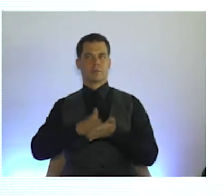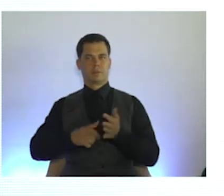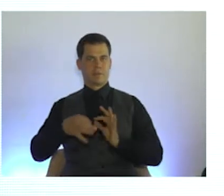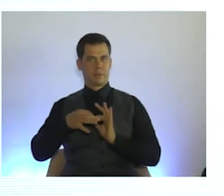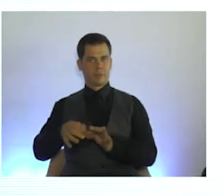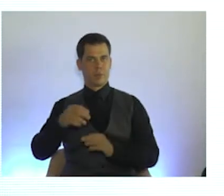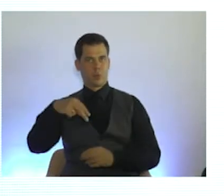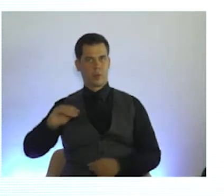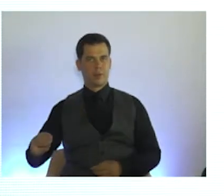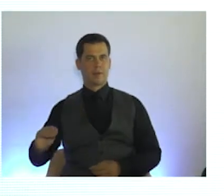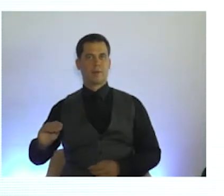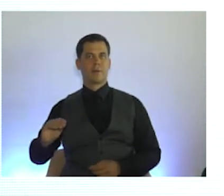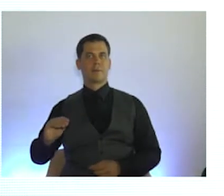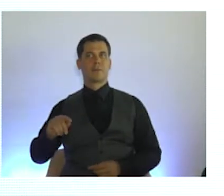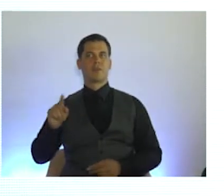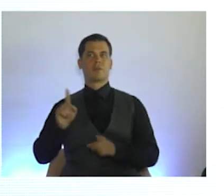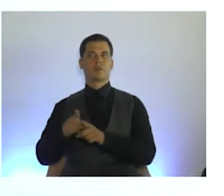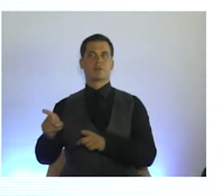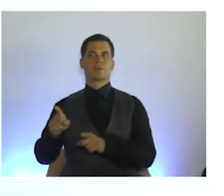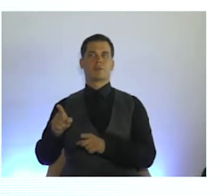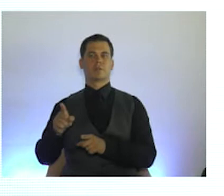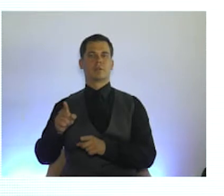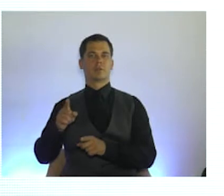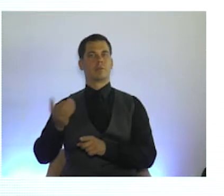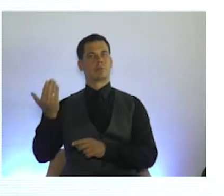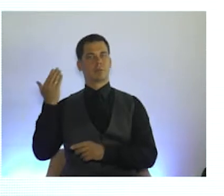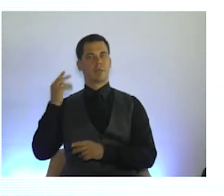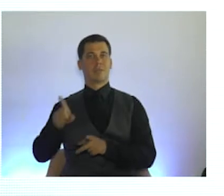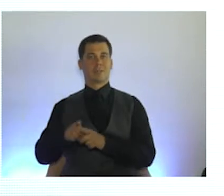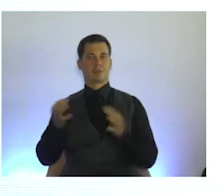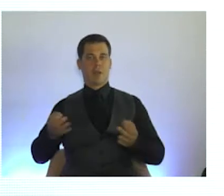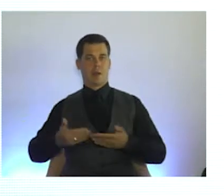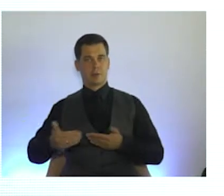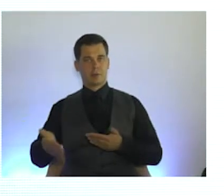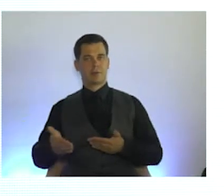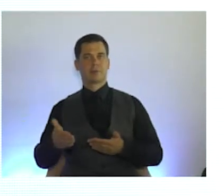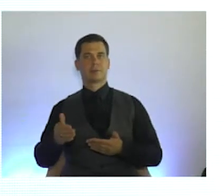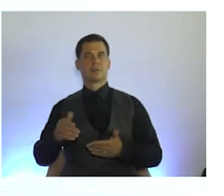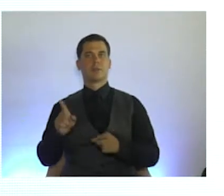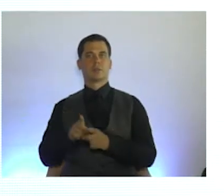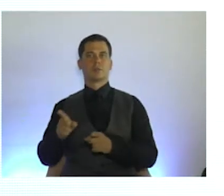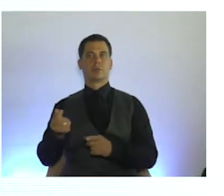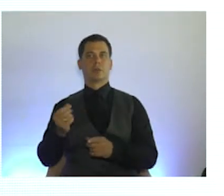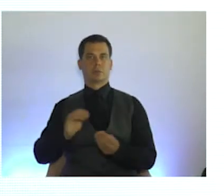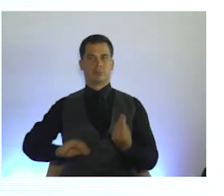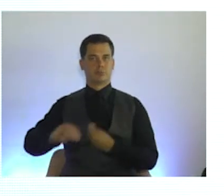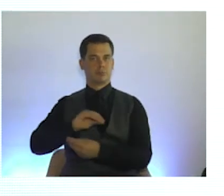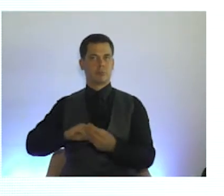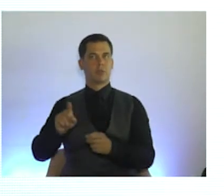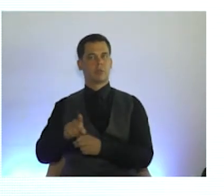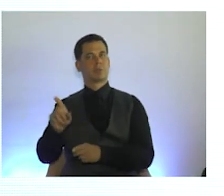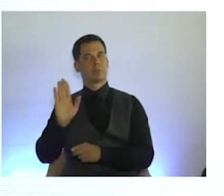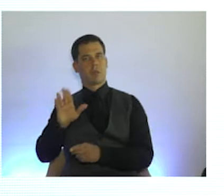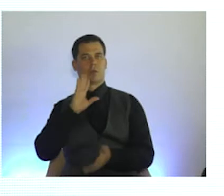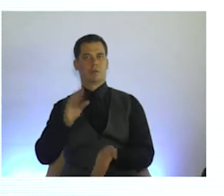Unijnych, która i w poprzednim okresie programowania i w obecnym te środki dystrybuowała, ma również